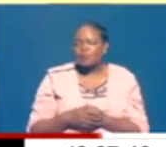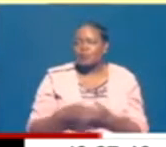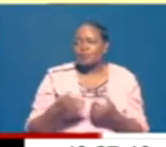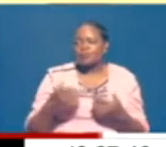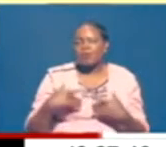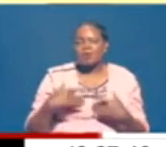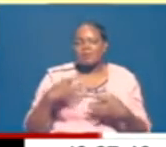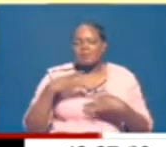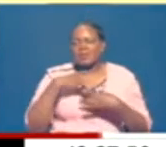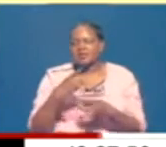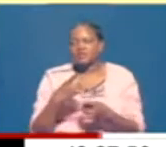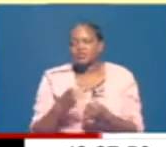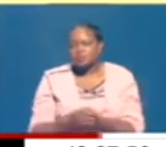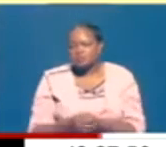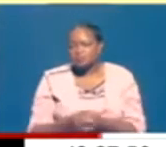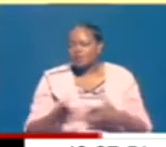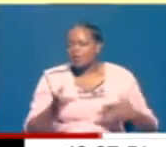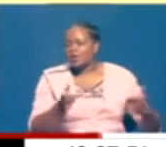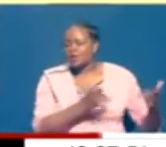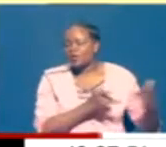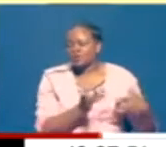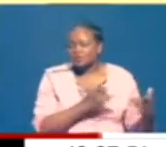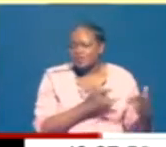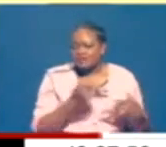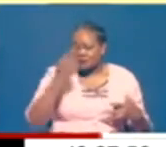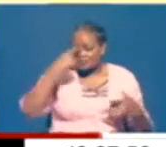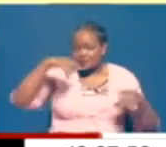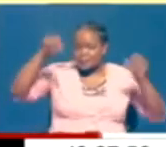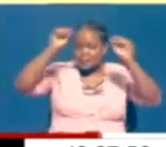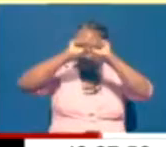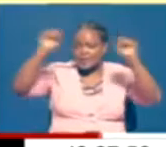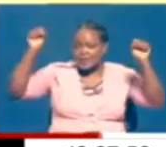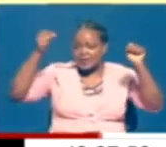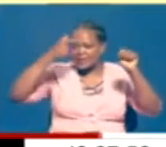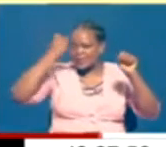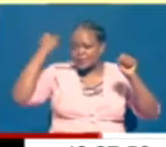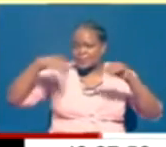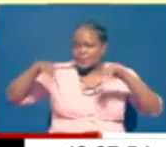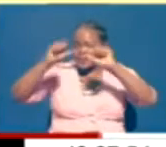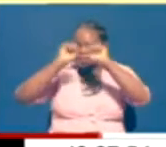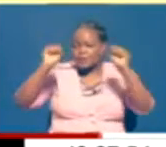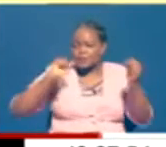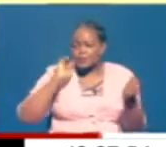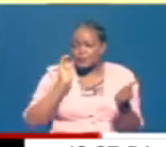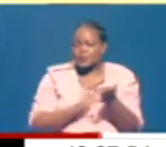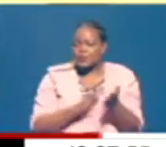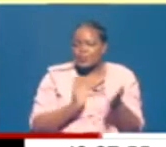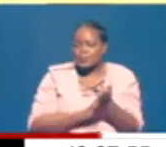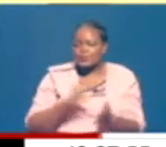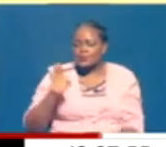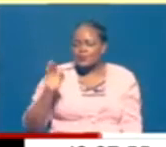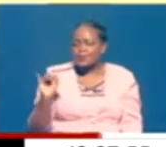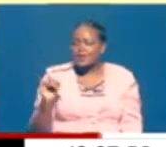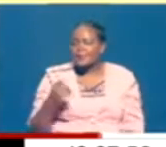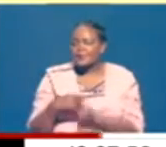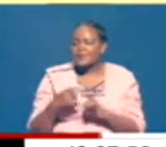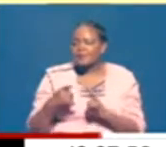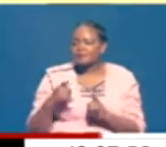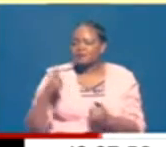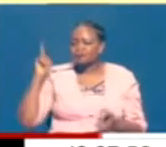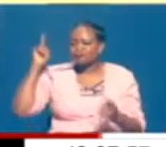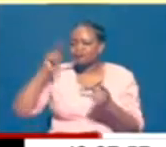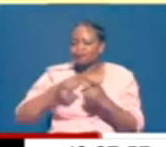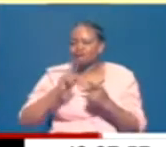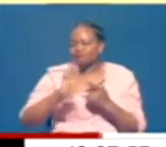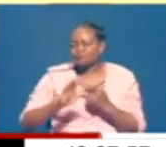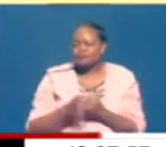kwamba ni interest ama concern za rais, kwa sababu tunajua rais alikuwa anapendekeza hiyo BBI. Lakini lengo yao haikuwa